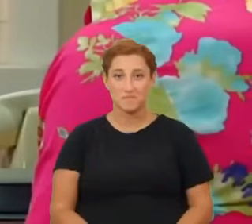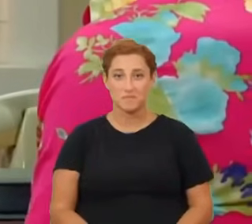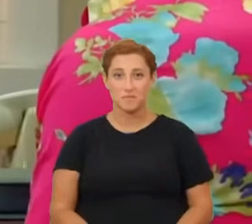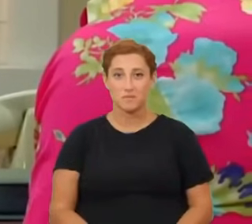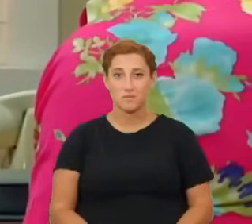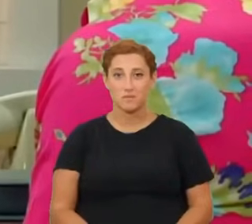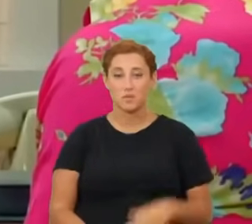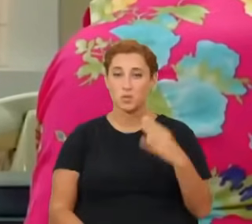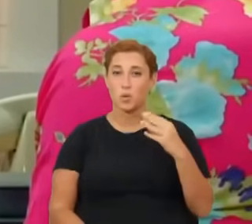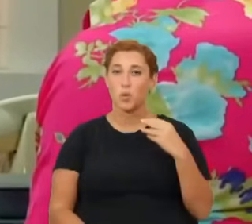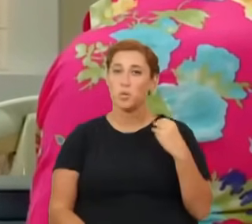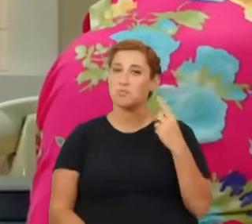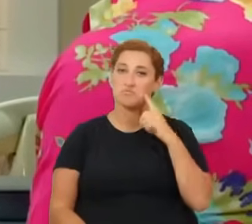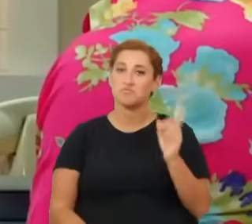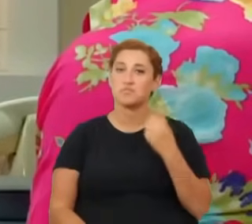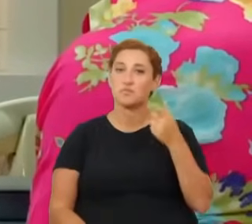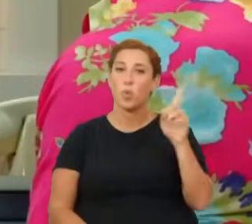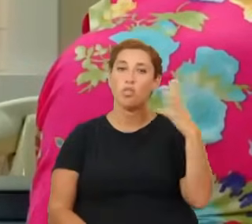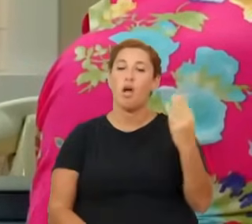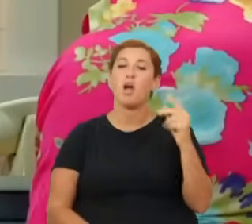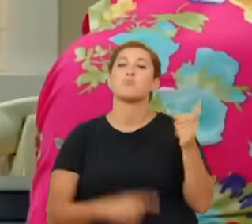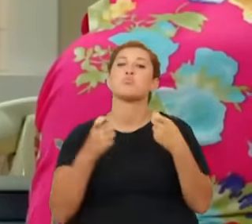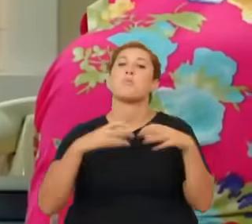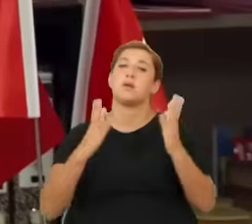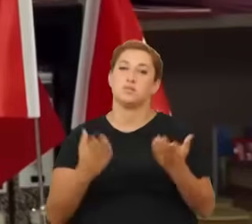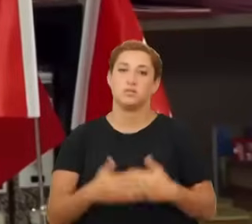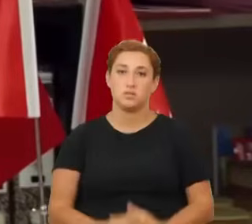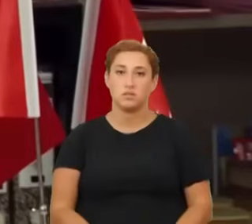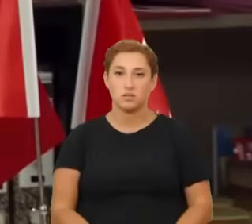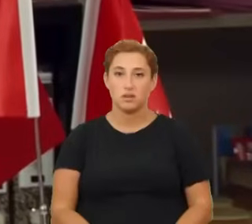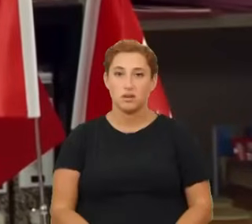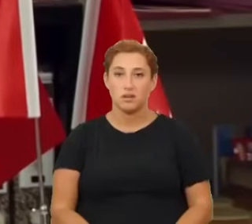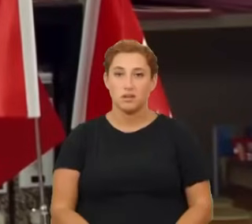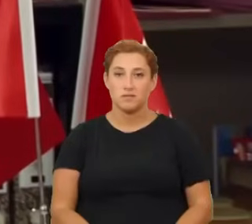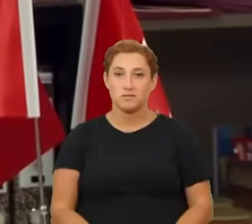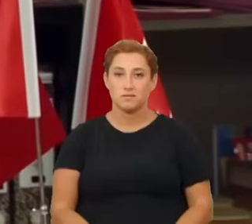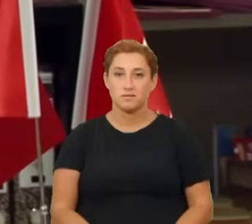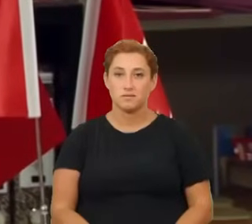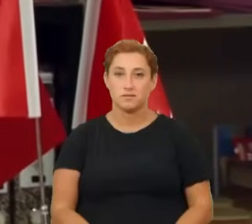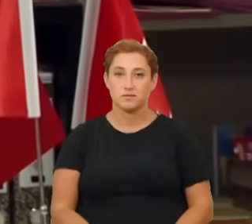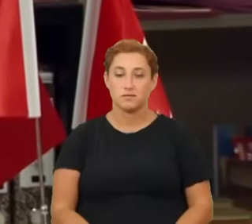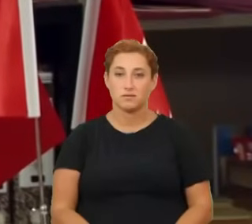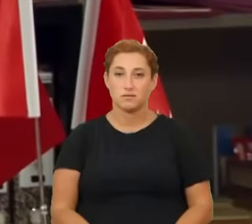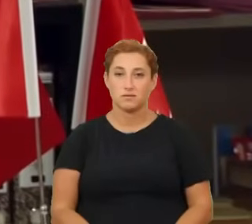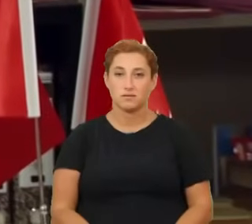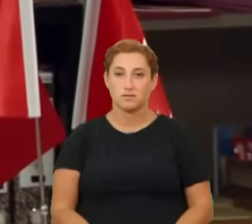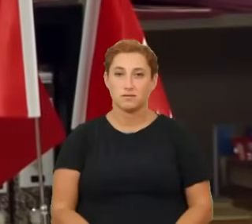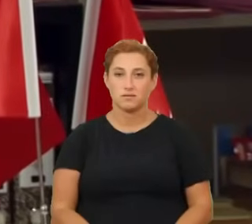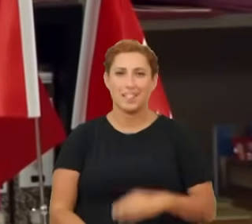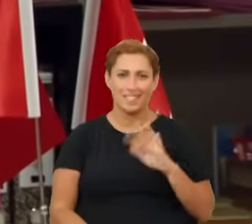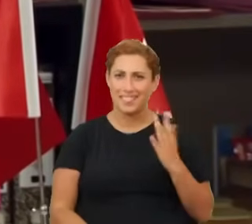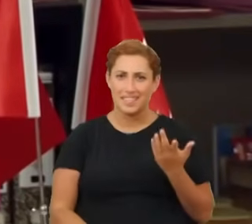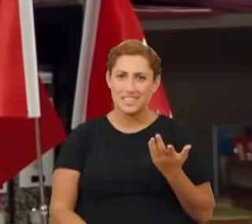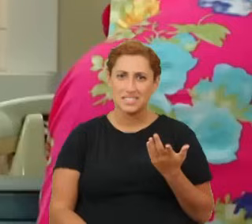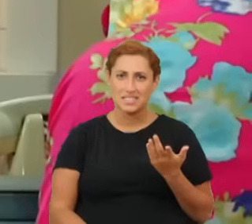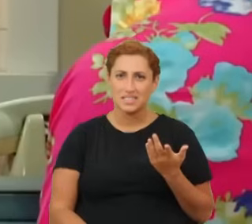Şu Ergun çok iyi düşünmüşsün ya. Ondan iyisini mi bulacaksın ya? Ergun donup kaldı. Nasıl